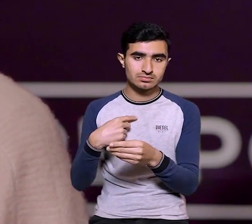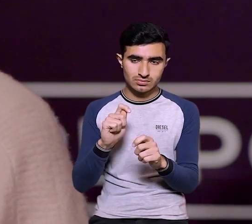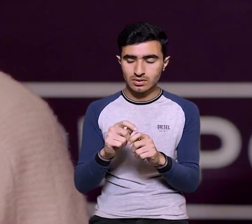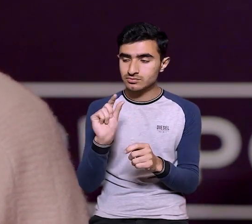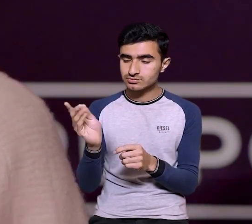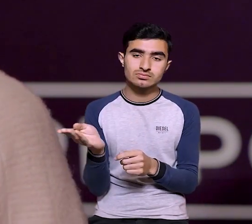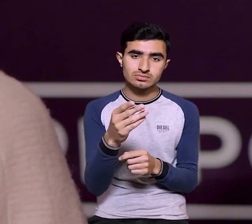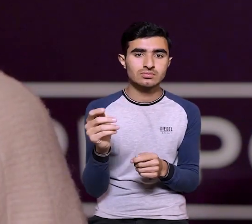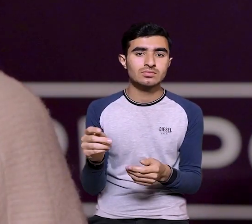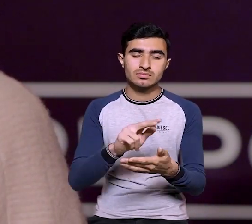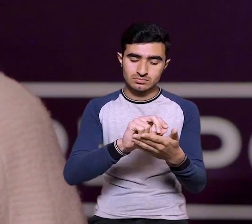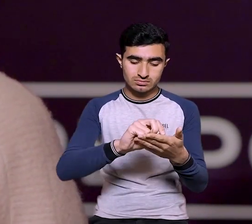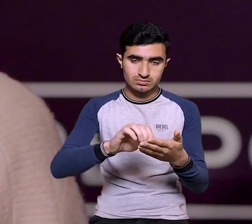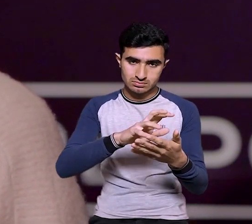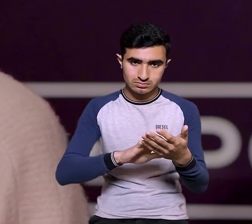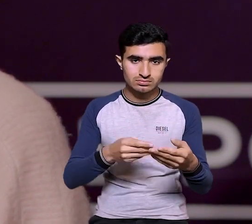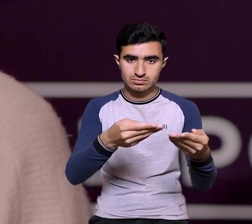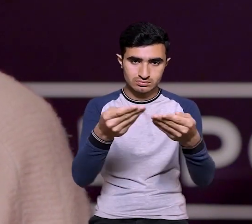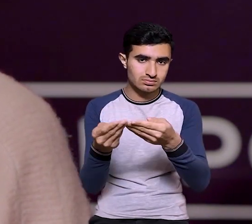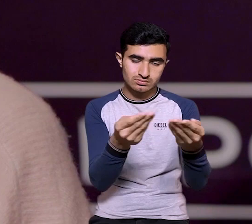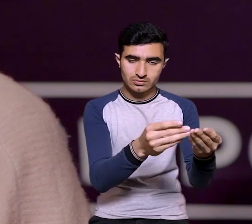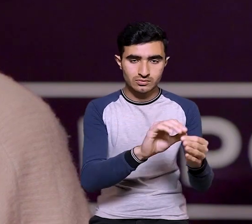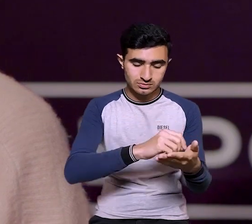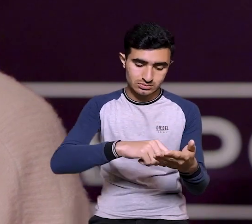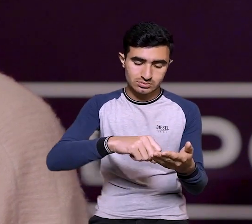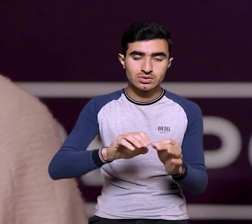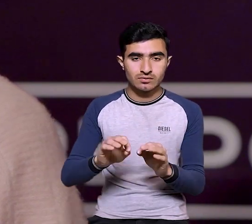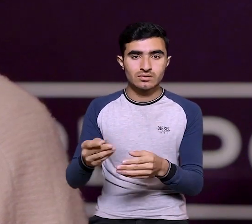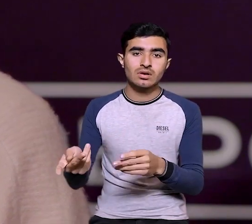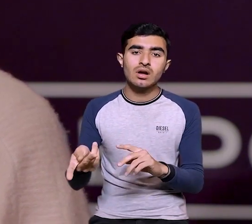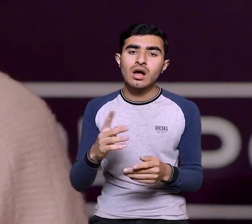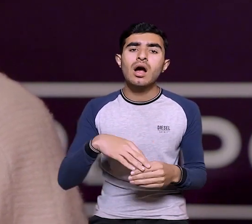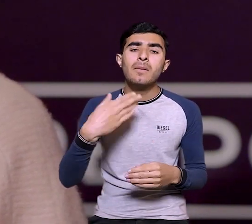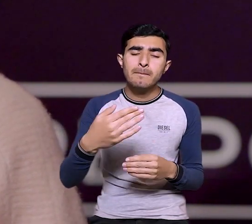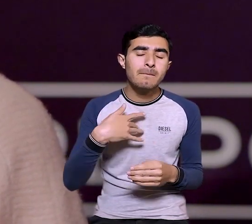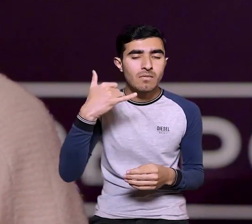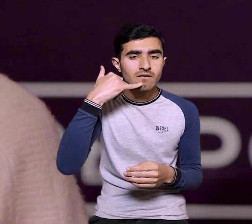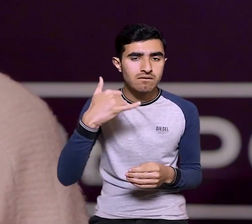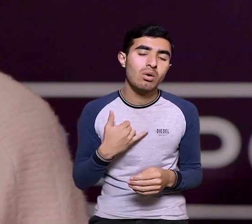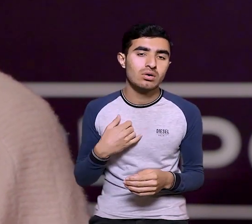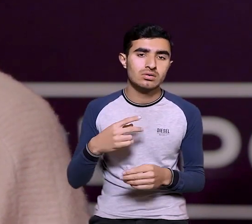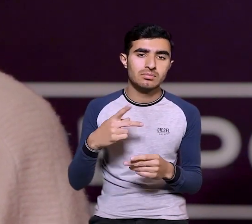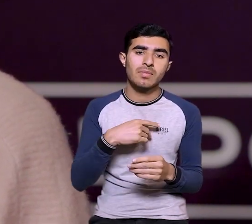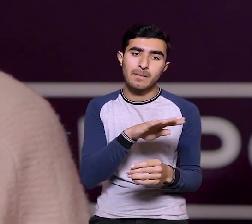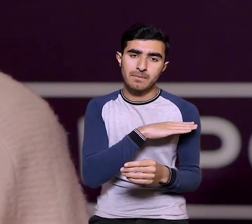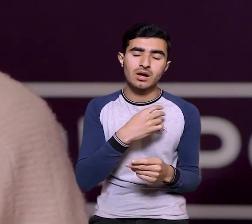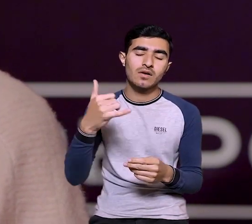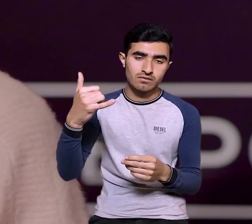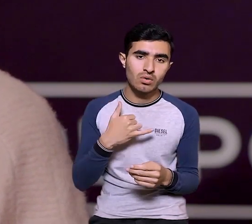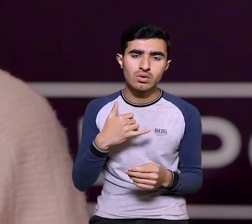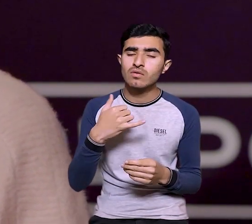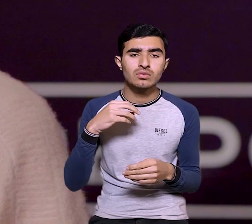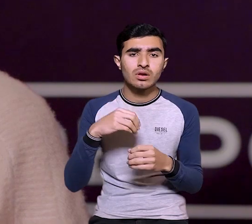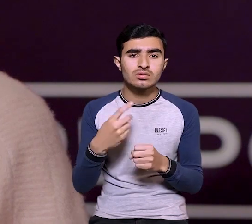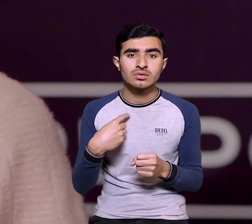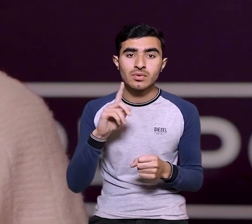था. एंड वन फाइन डे आई गॉट अ फ़ोन कॉल फ्रॉम माई ब्रदर इन लॉ कि हम आपको ना नॉमिनेट कर रहे हैं कि आप